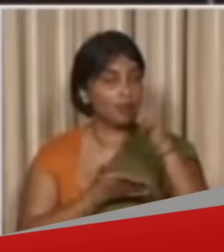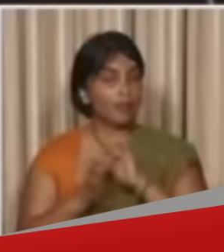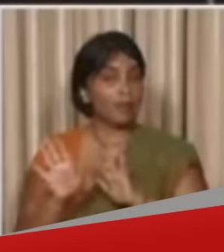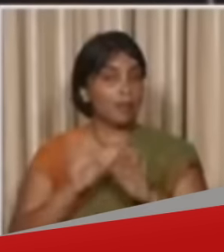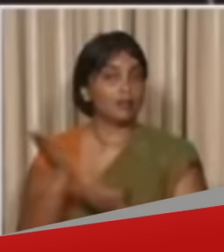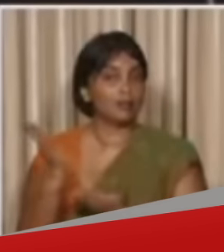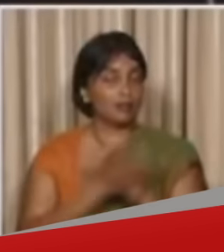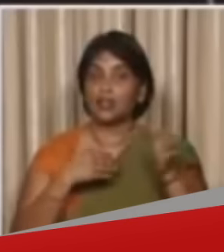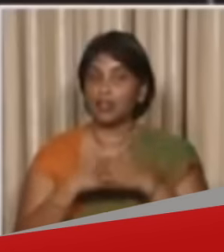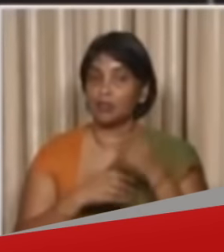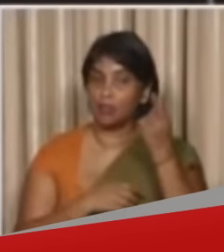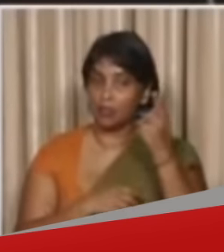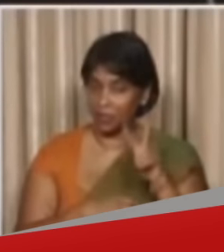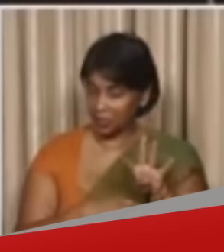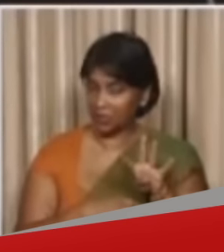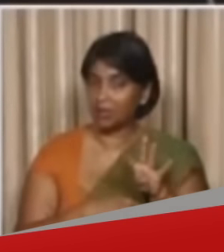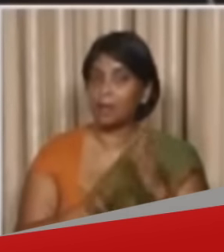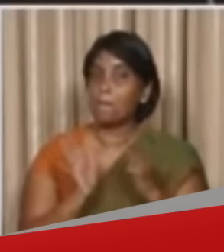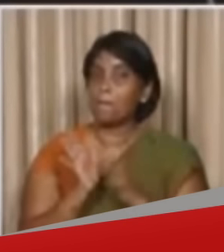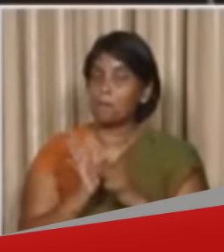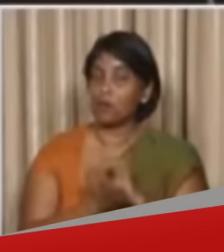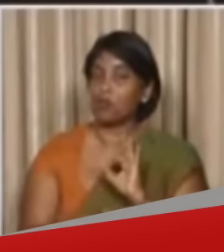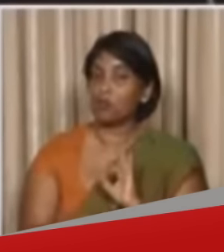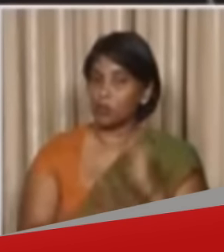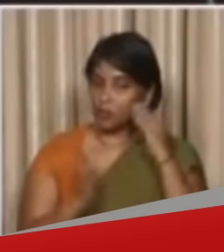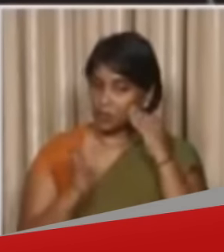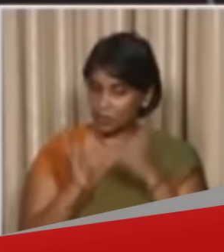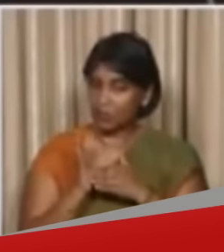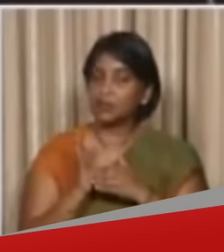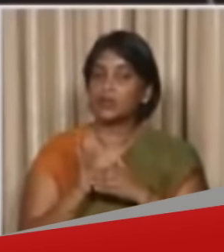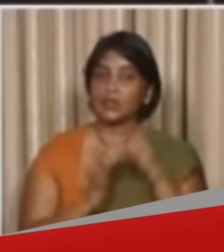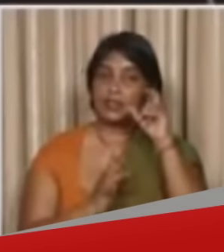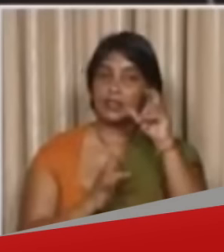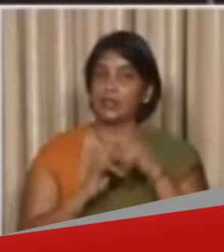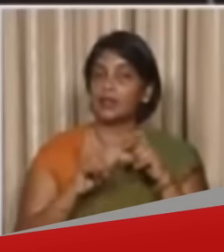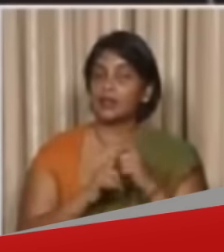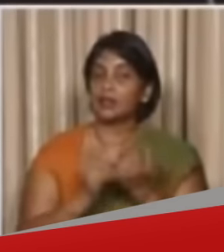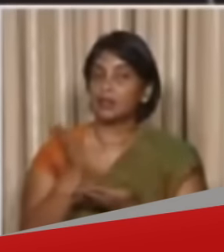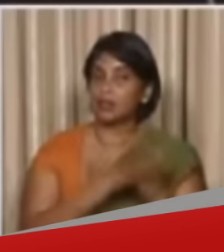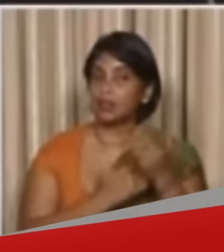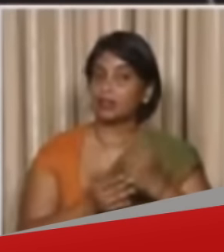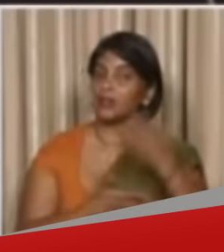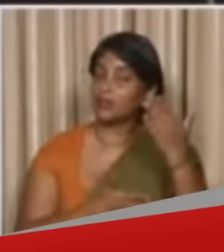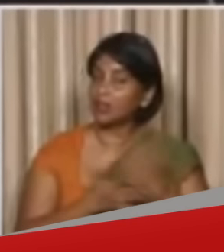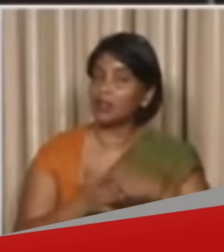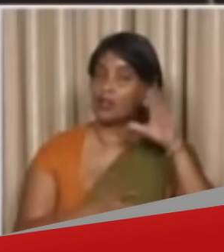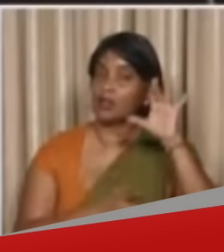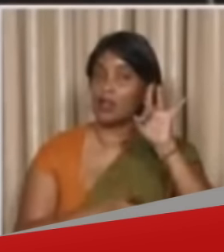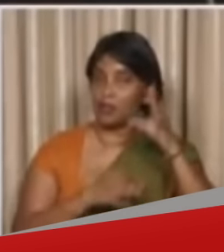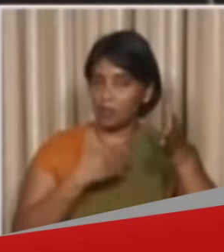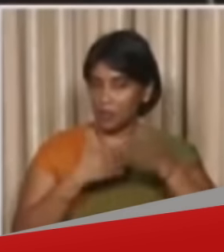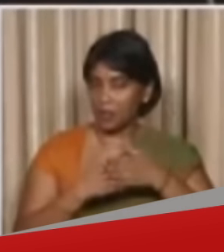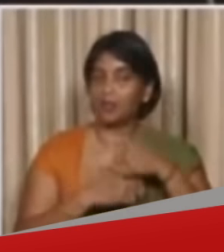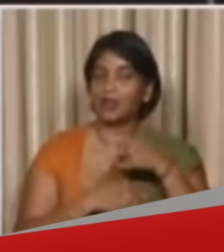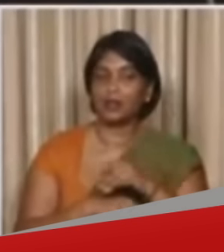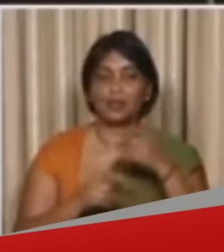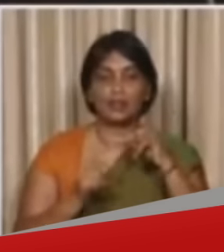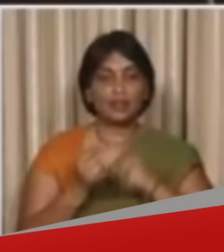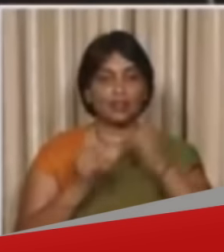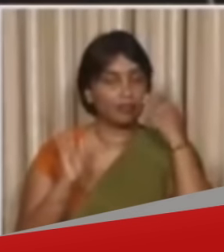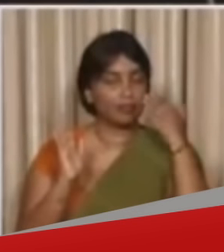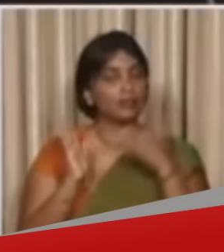කළ ලිපිය එම අතර මානල්ල බුදු පිළිම සිද්ධිය සම්බන්ධයෙන් CID අධිකරණයට ඉදිරිපත් කළ වාර්තාව ඇමනුම් 15 සහරාන් සම්බන්ධයෙන්